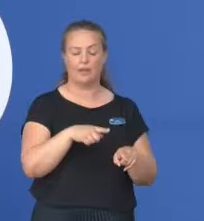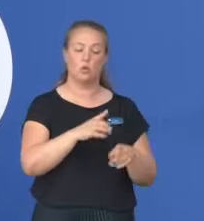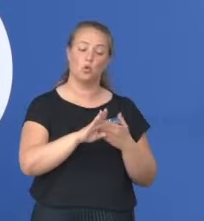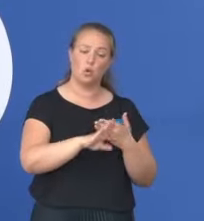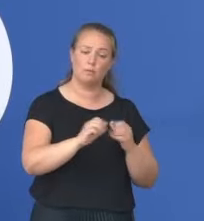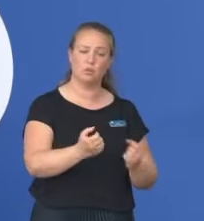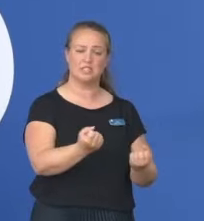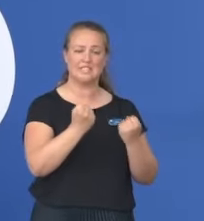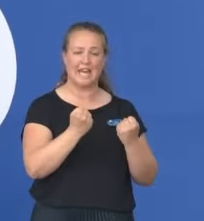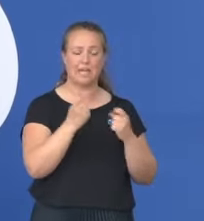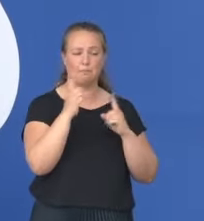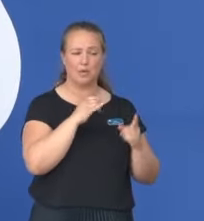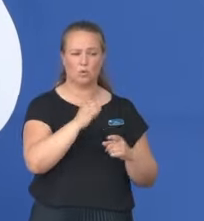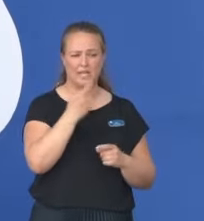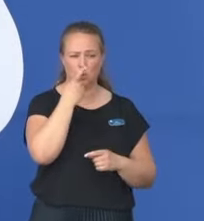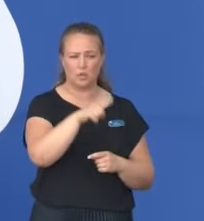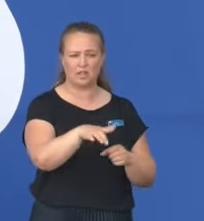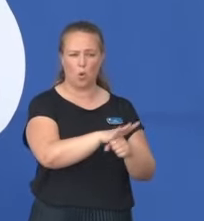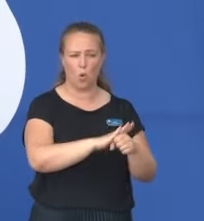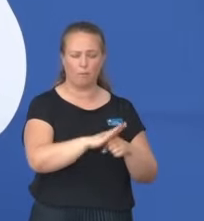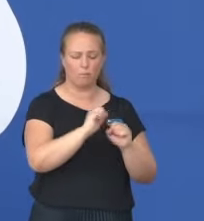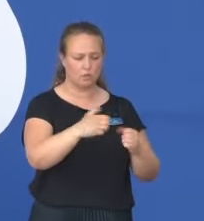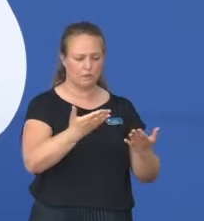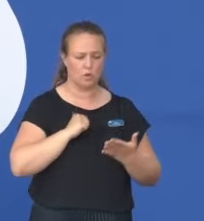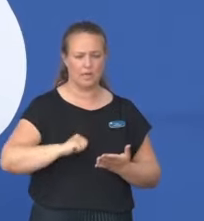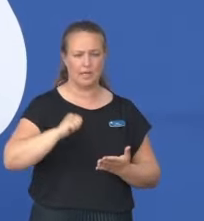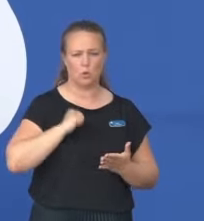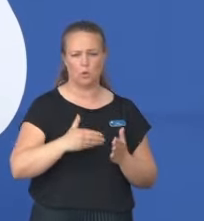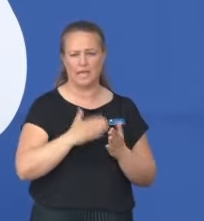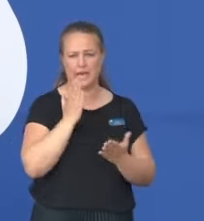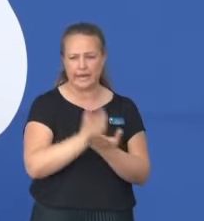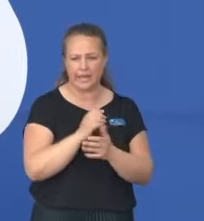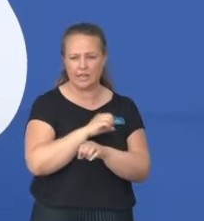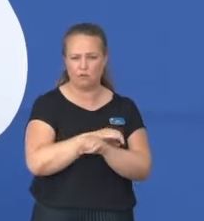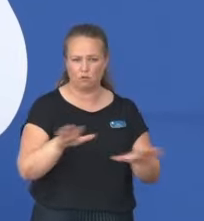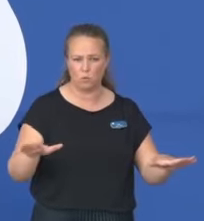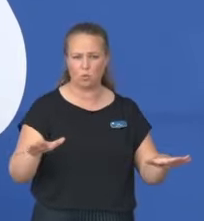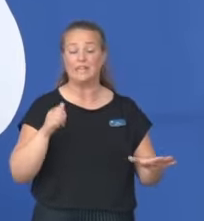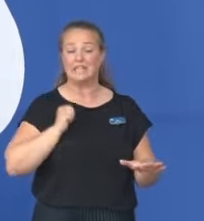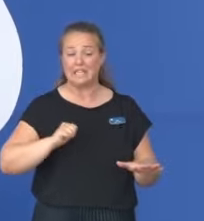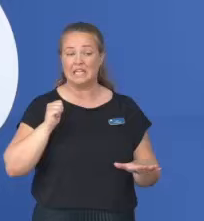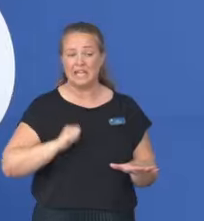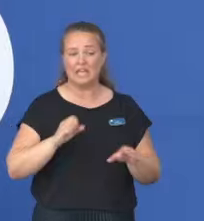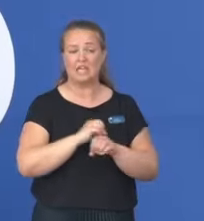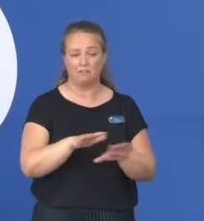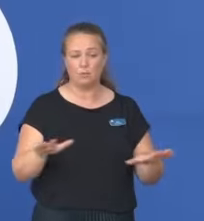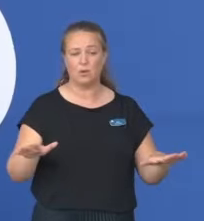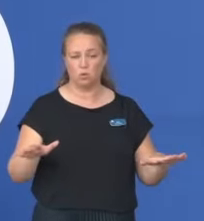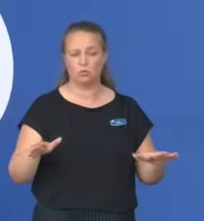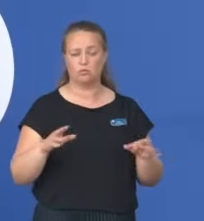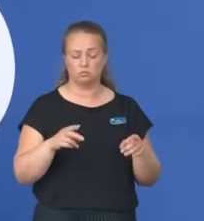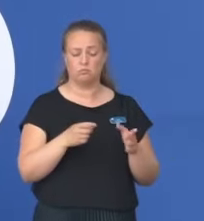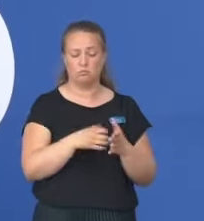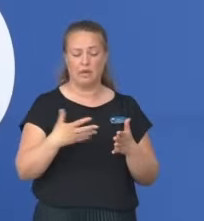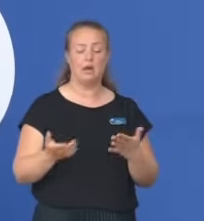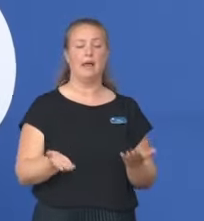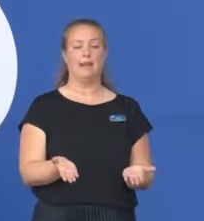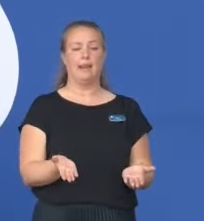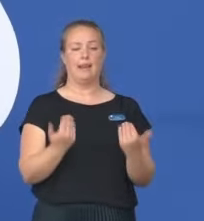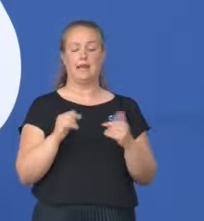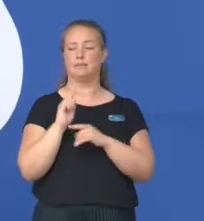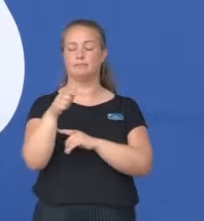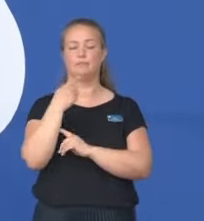i utsatta områden måste kunna få tillgång till rätt information, tillgänglig information som gör att det är lätt att gå